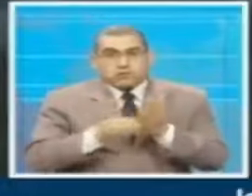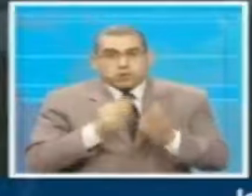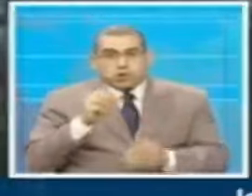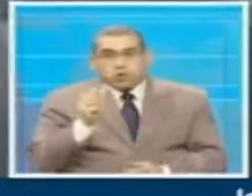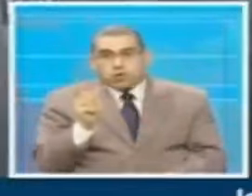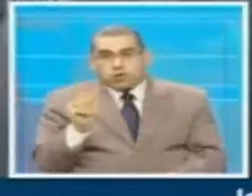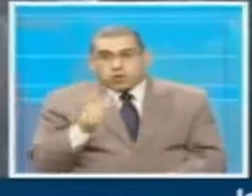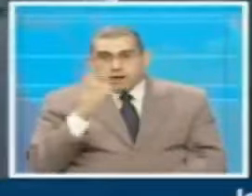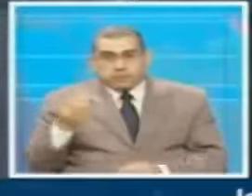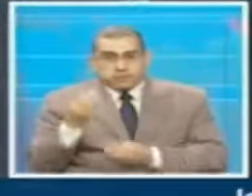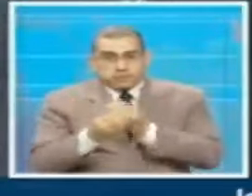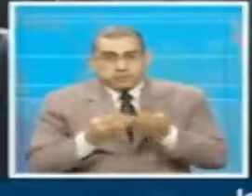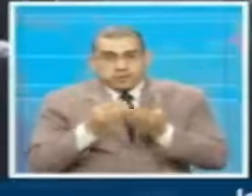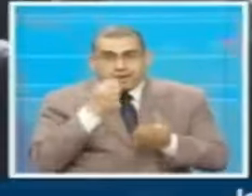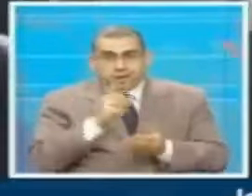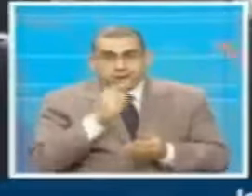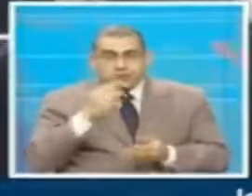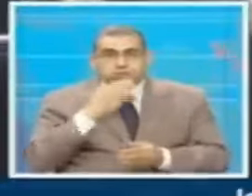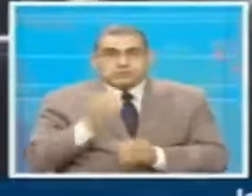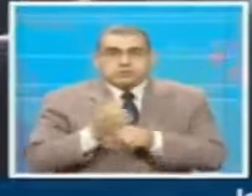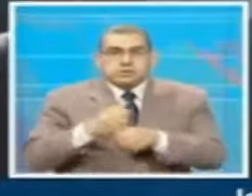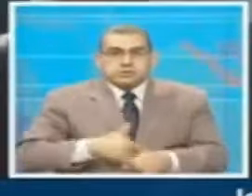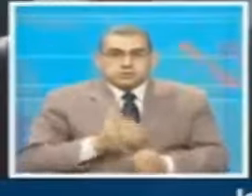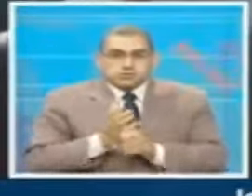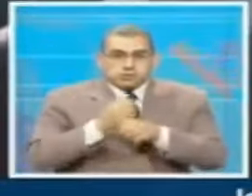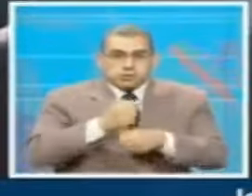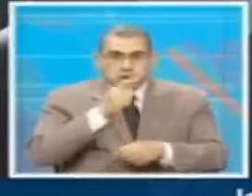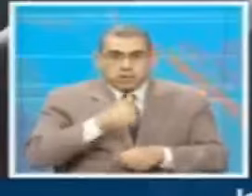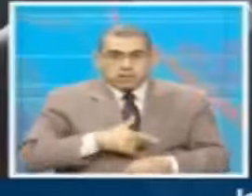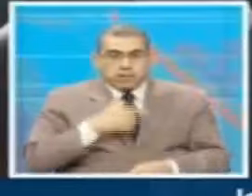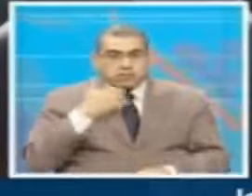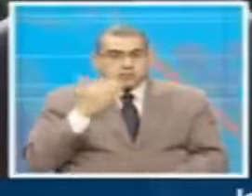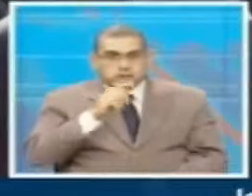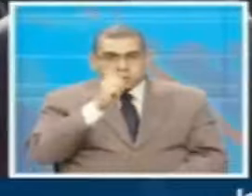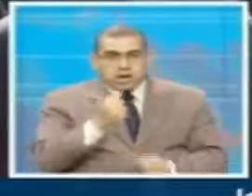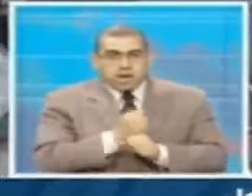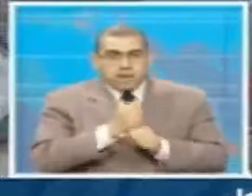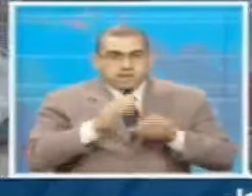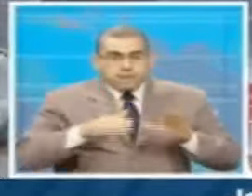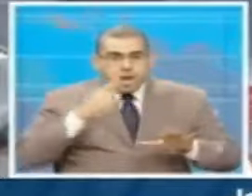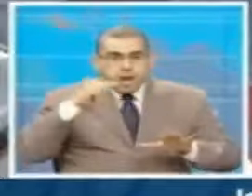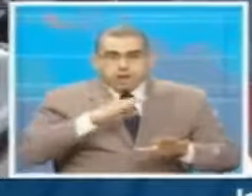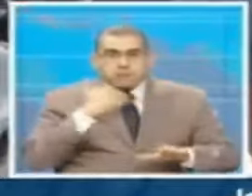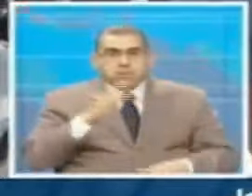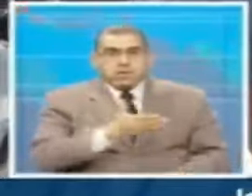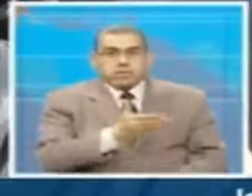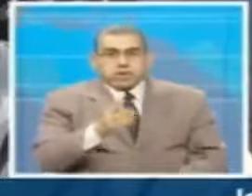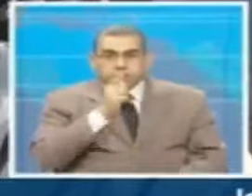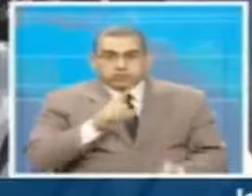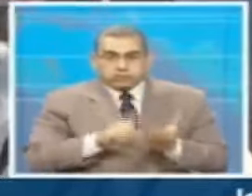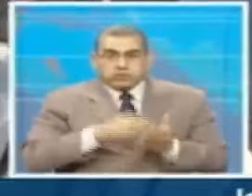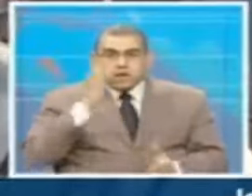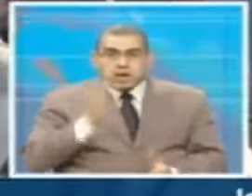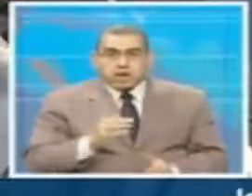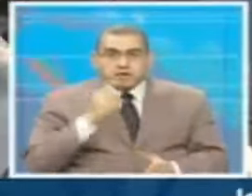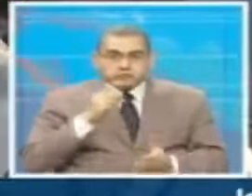توصيل الغذاء وحرمان المتضررين والمتضررين جوعا من القدرة على البقاء على قيد الحياة، مشددا على ضرورة العدول